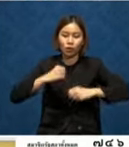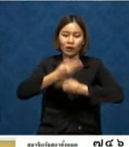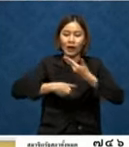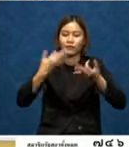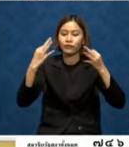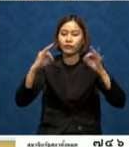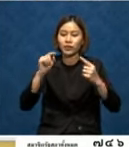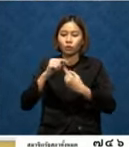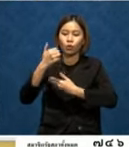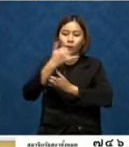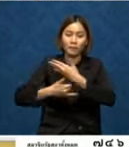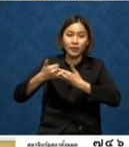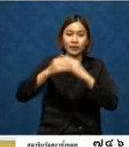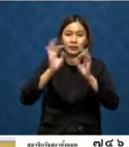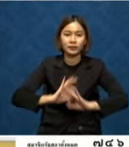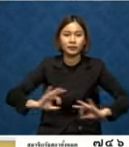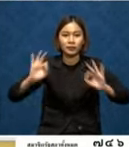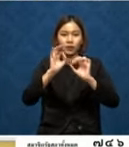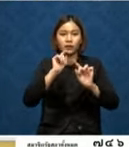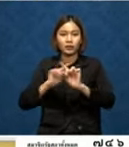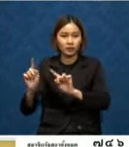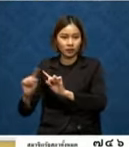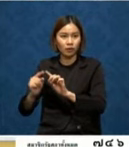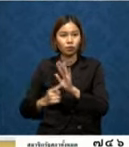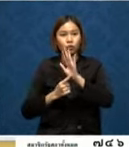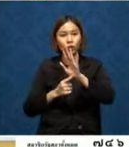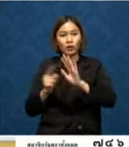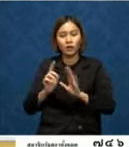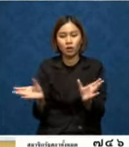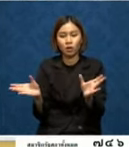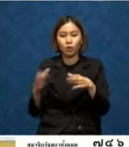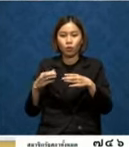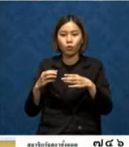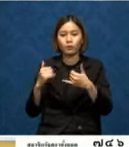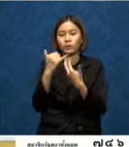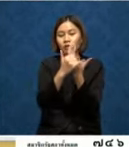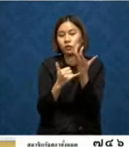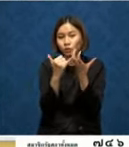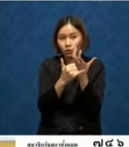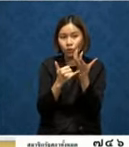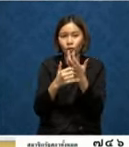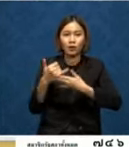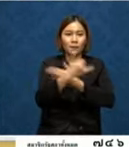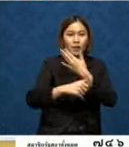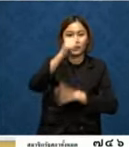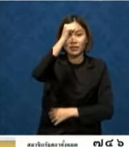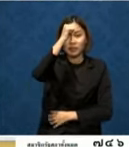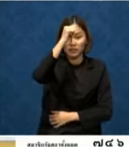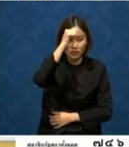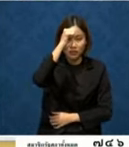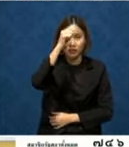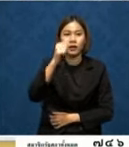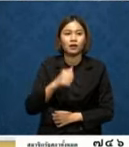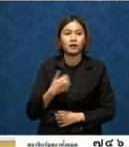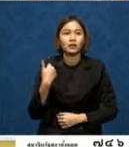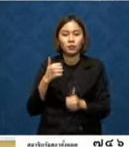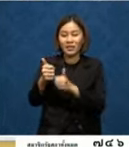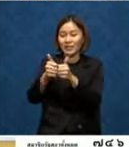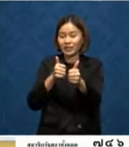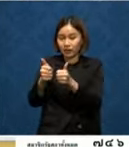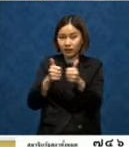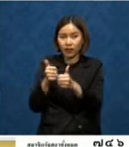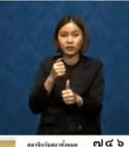ประเทศคู่ค้าสำคัญๆต่างๆอย่างเช่นกลุ่มสหภาพยุโรปหรือประเทศอินเดียจะเพิ่มขีดการแข่งขัน